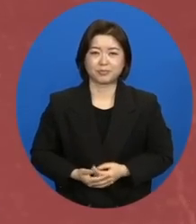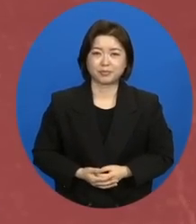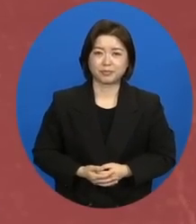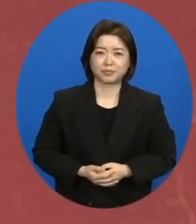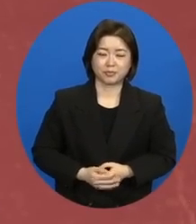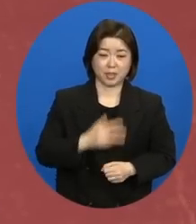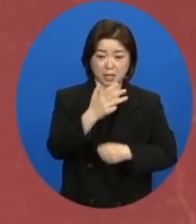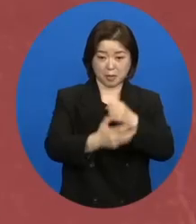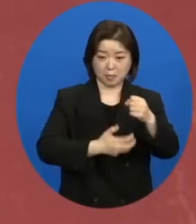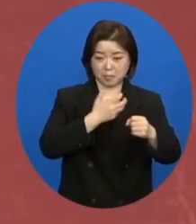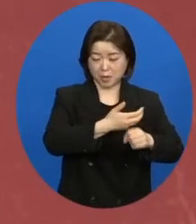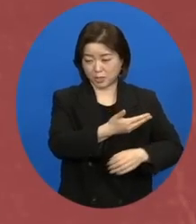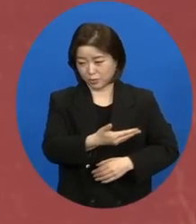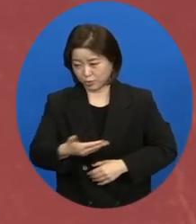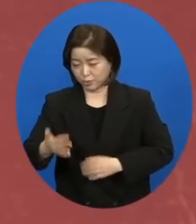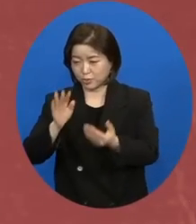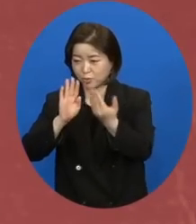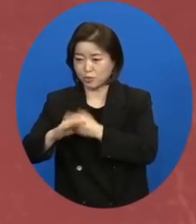80년이 지나서 만난 거예요.